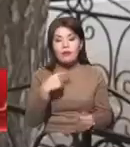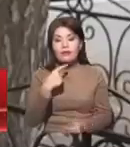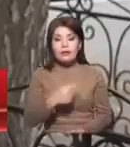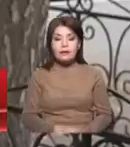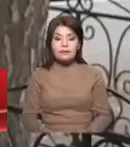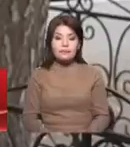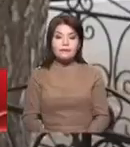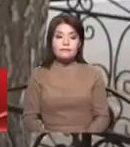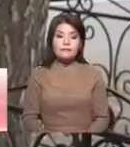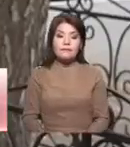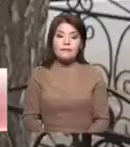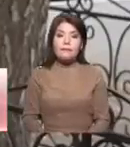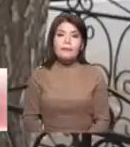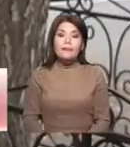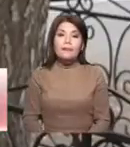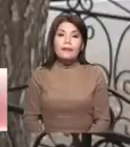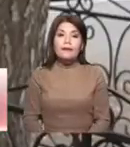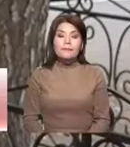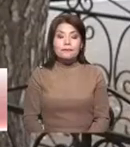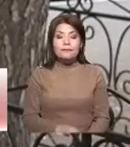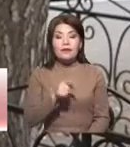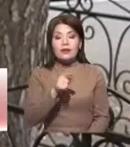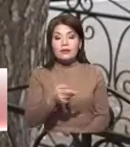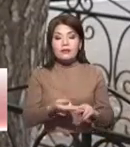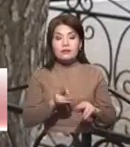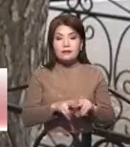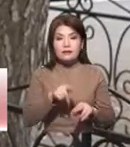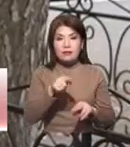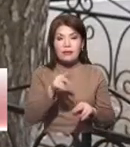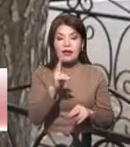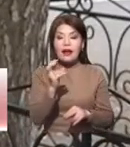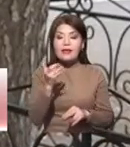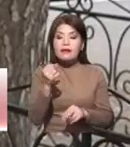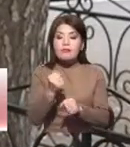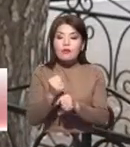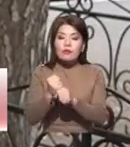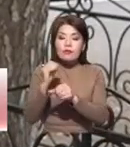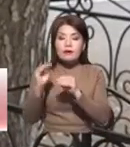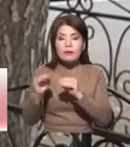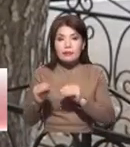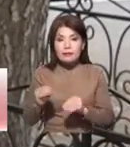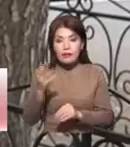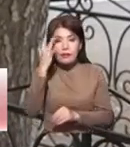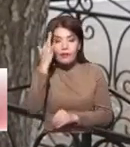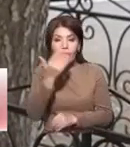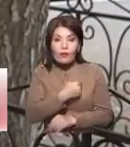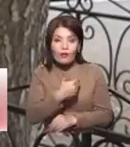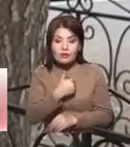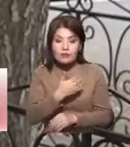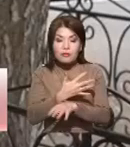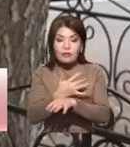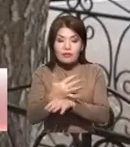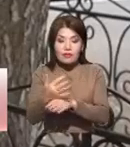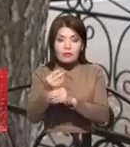на водоохранной полосе собираются проводить вот эти карьерные работы. Поэтому тут